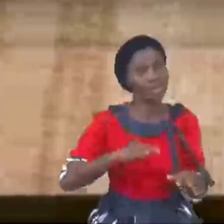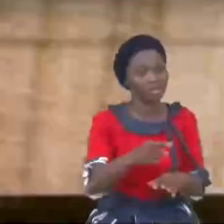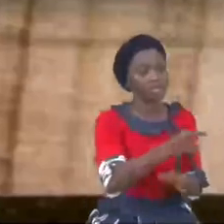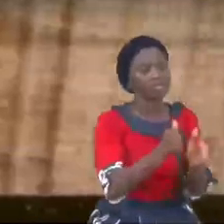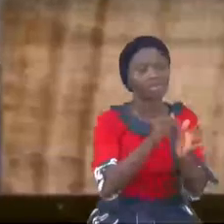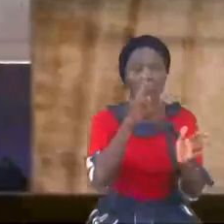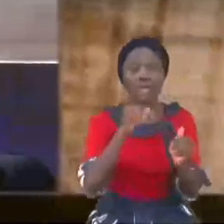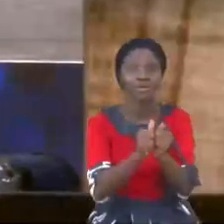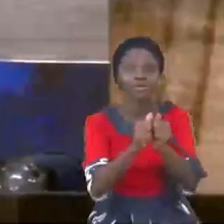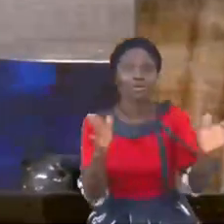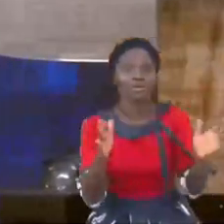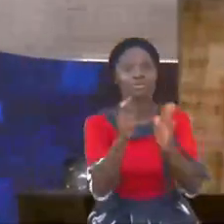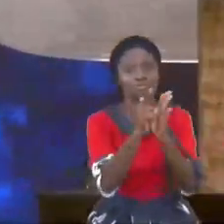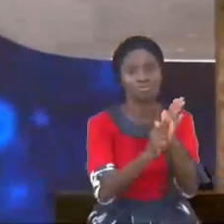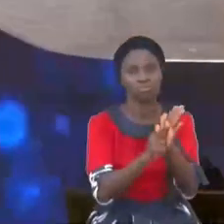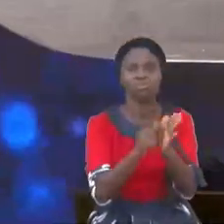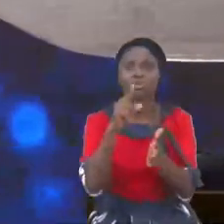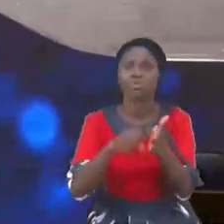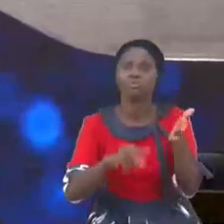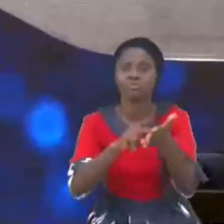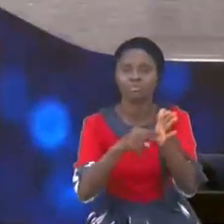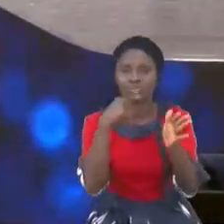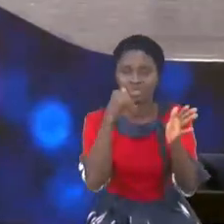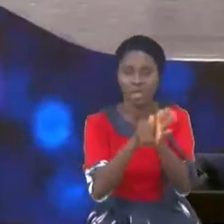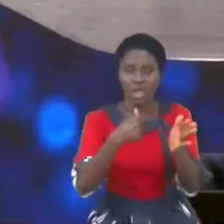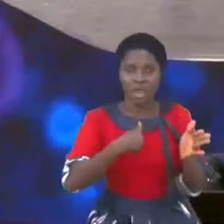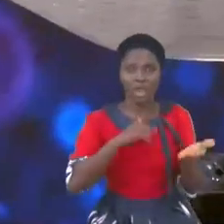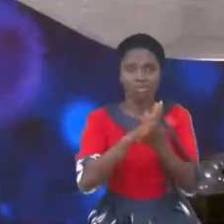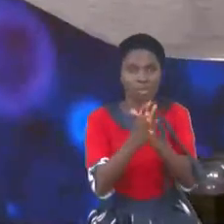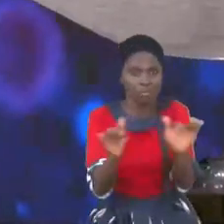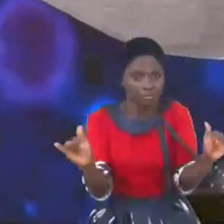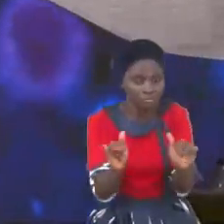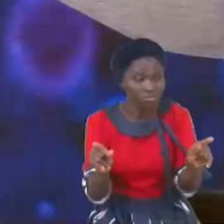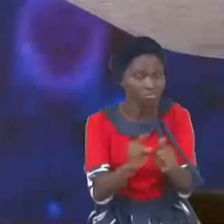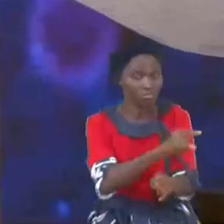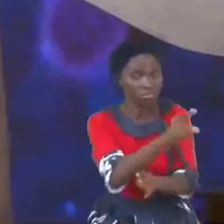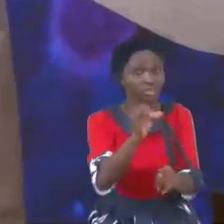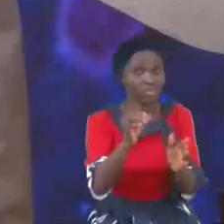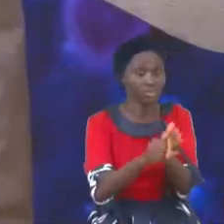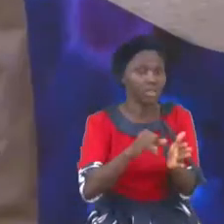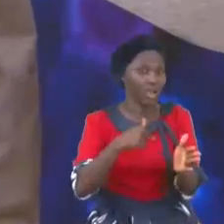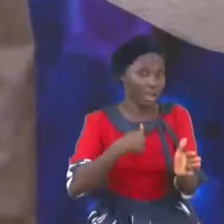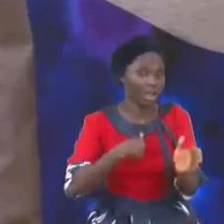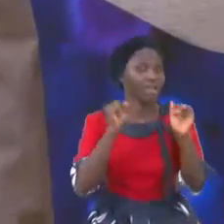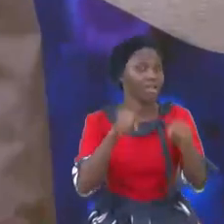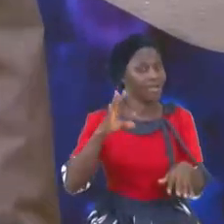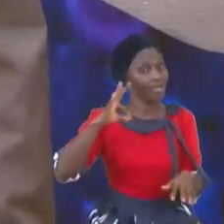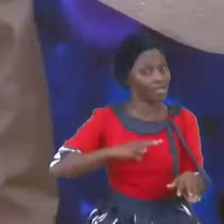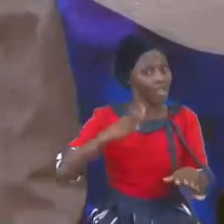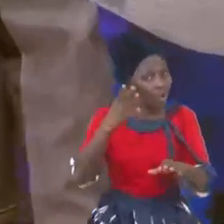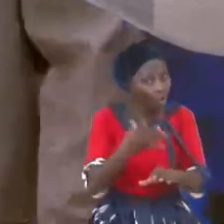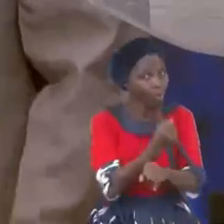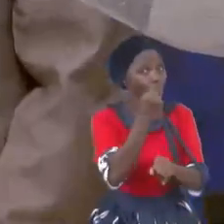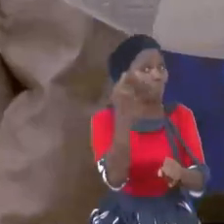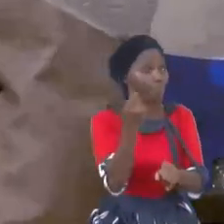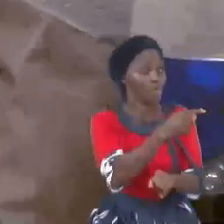Je suis devenu comme vous, afin de vous gagner. afin de vous gagner à Christ, de vous amener